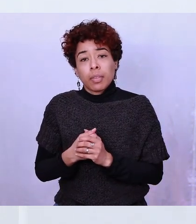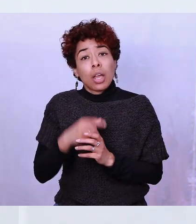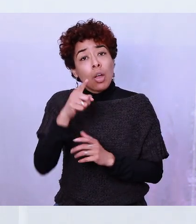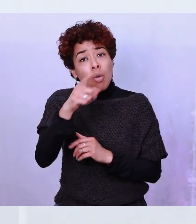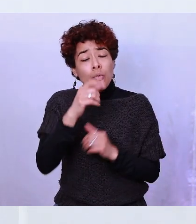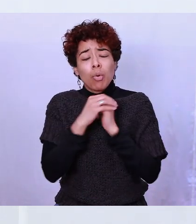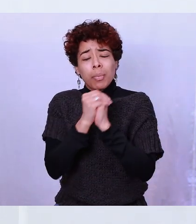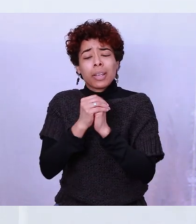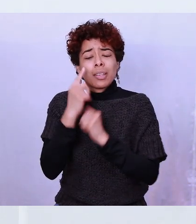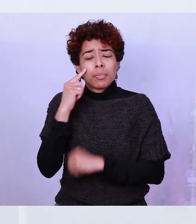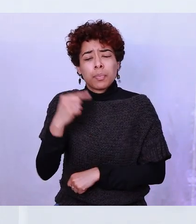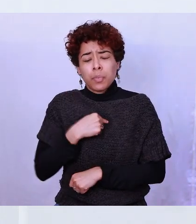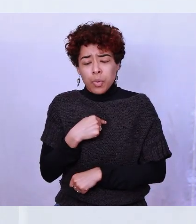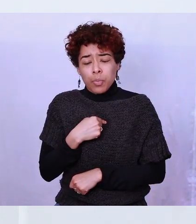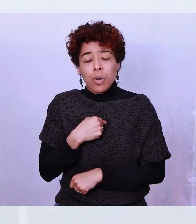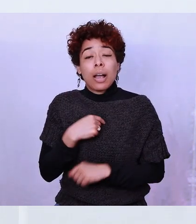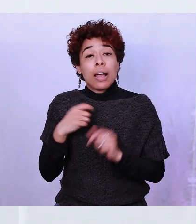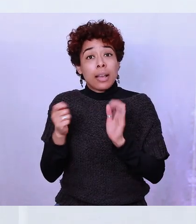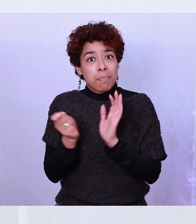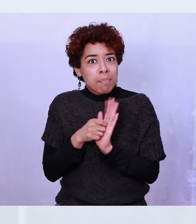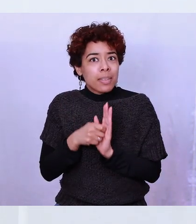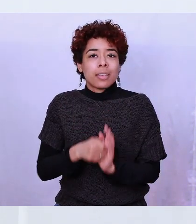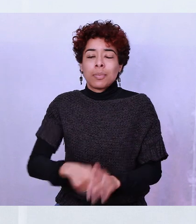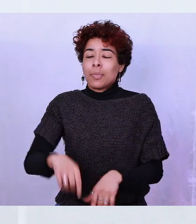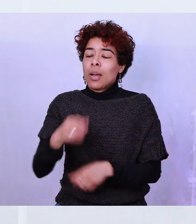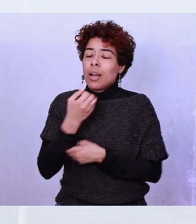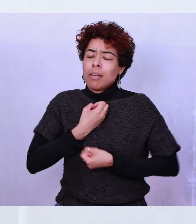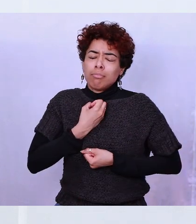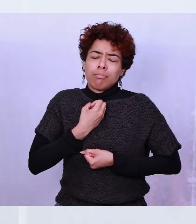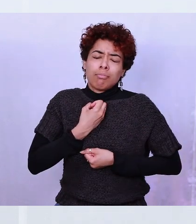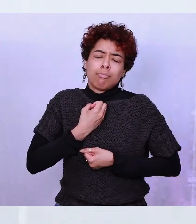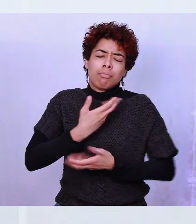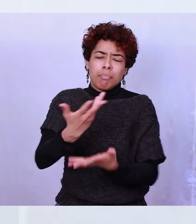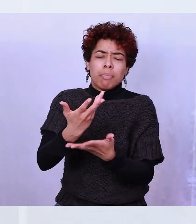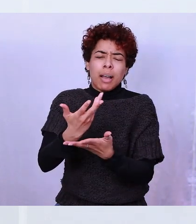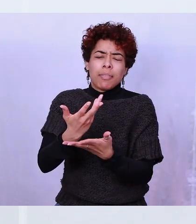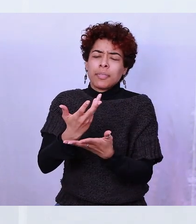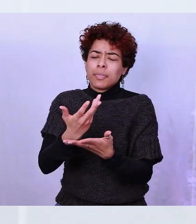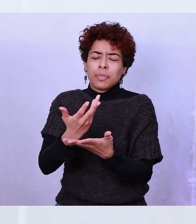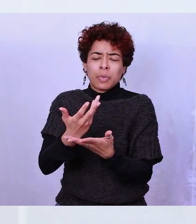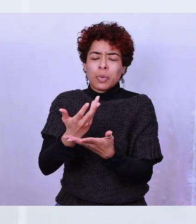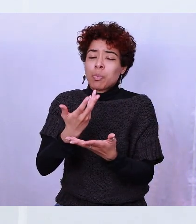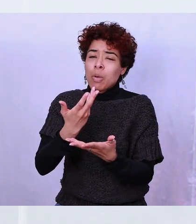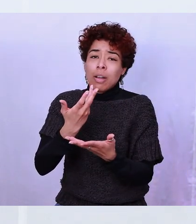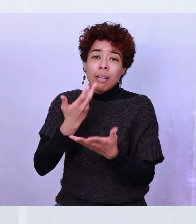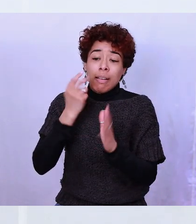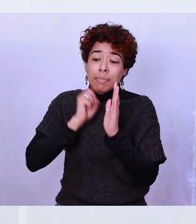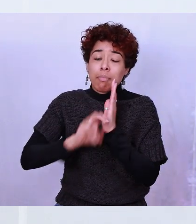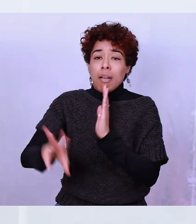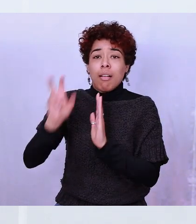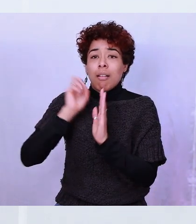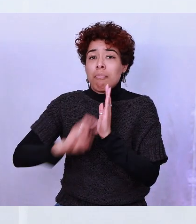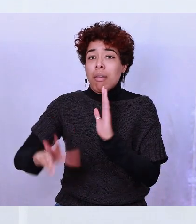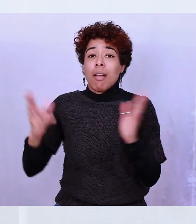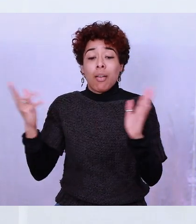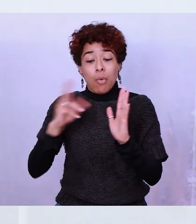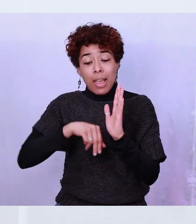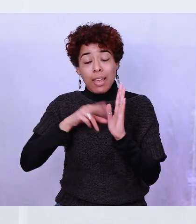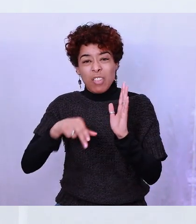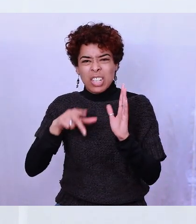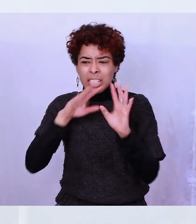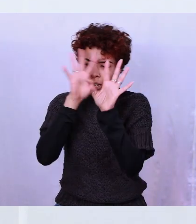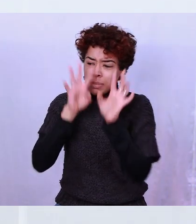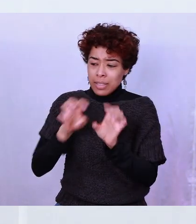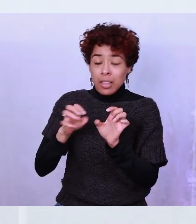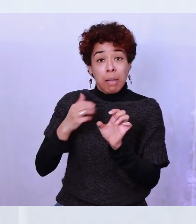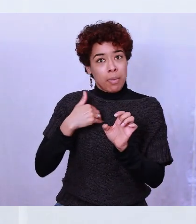afin qu'il me soit donné, quand j'ouvre la bouche, de faire connaître hardiment et librement le mystère de l'Évangile pour lequel